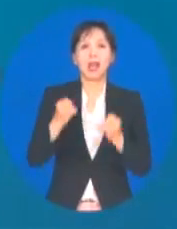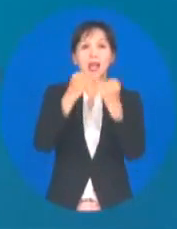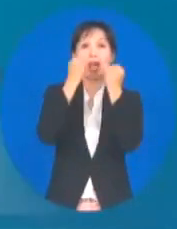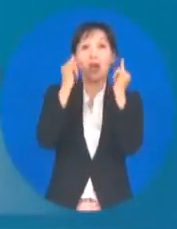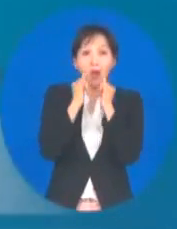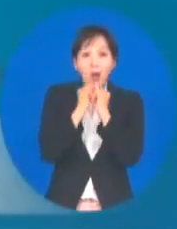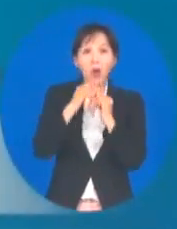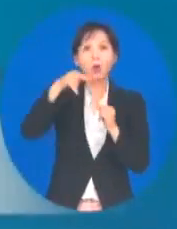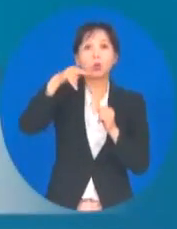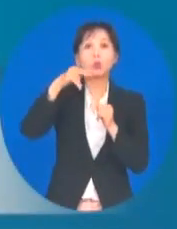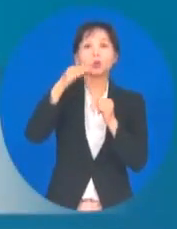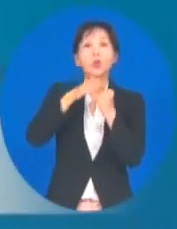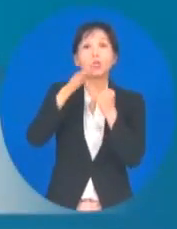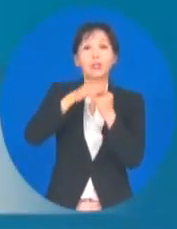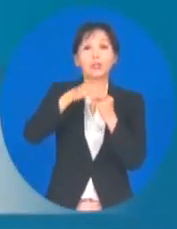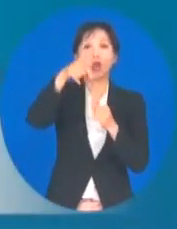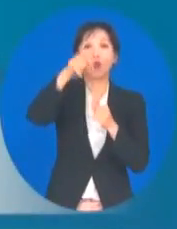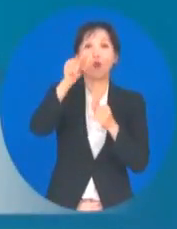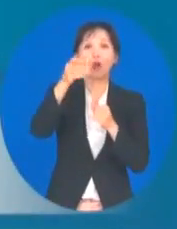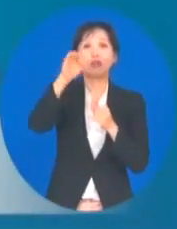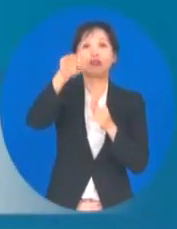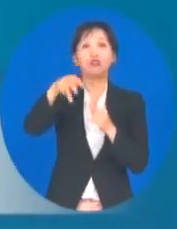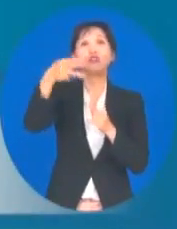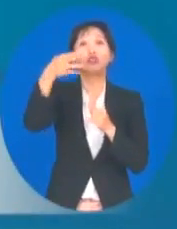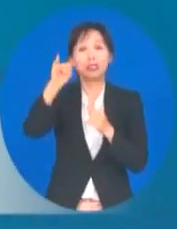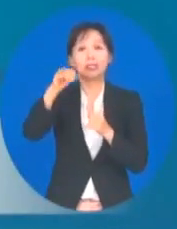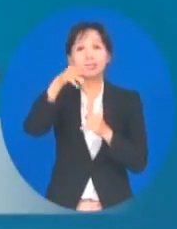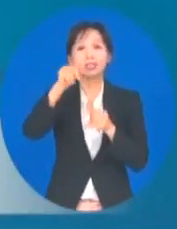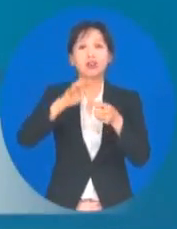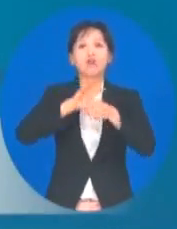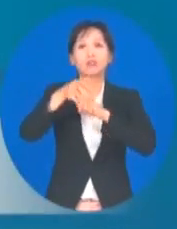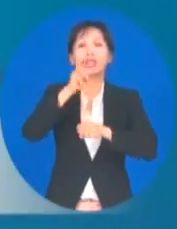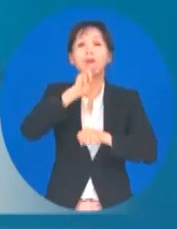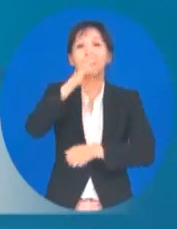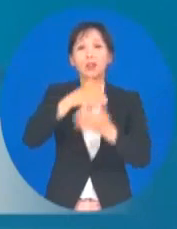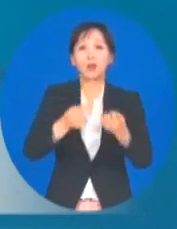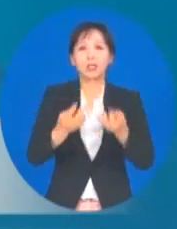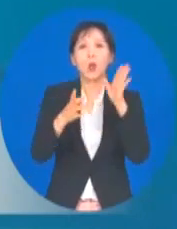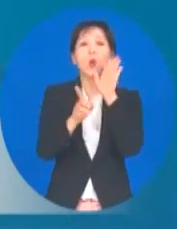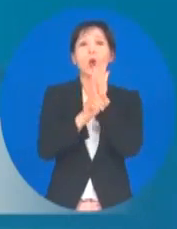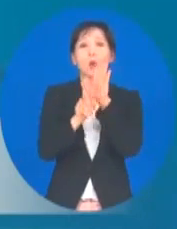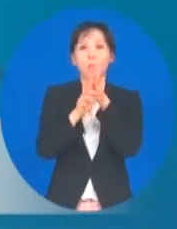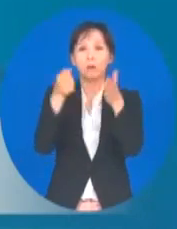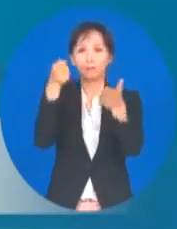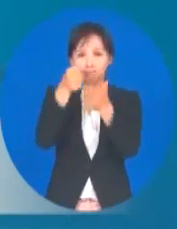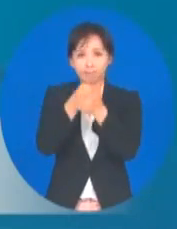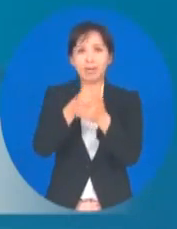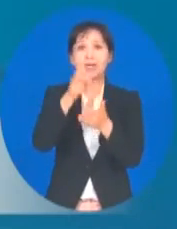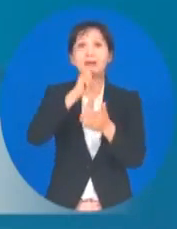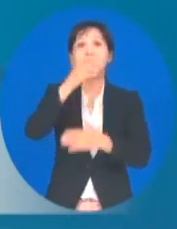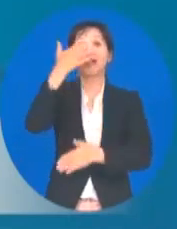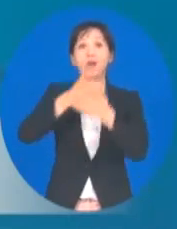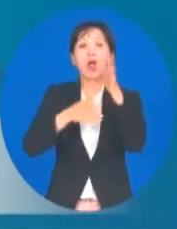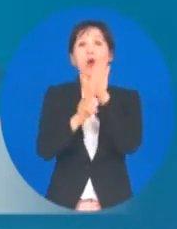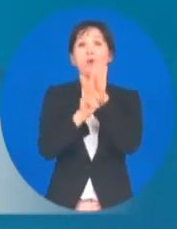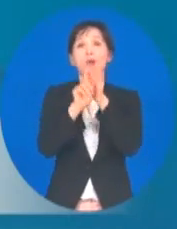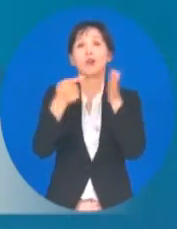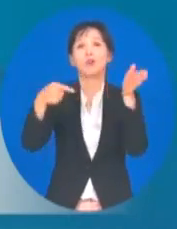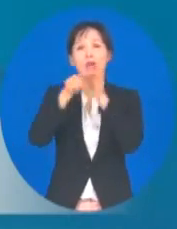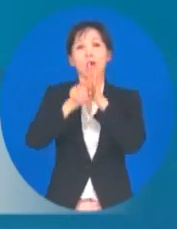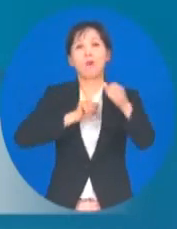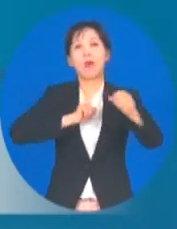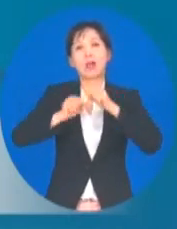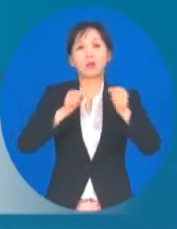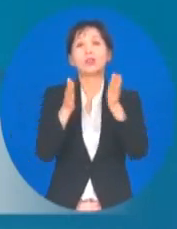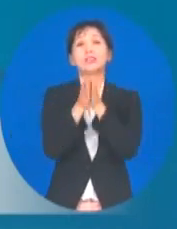걸그룹 소녀시대 출신의 배우 권유리 씨가 제14회 제천국제음악영화제 홍보대사로 내정되어 음악영화제 홍보를